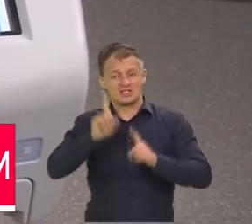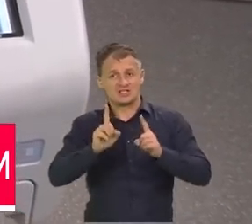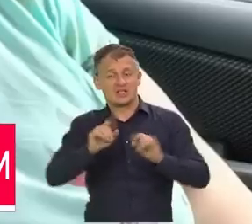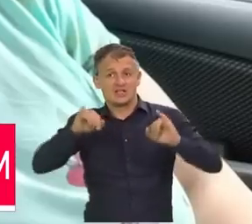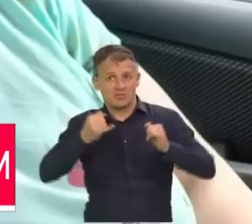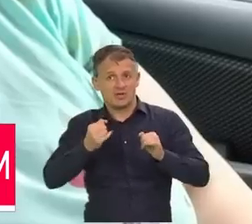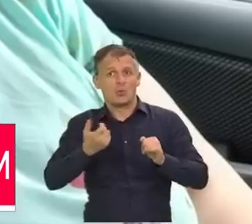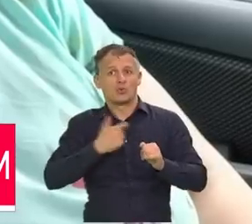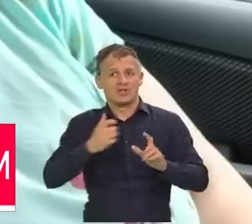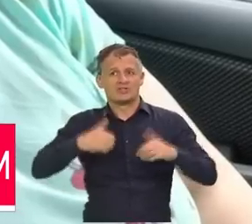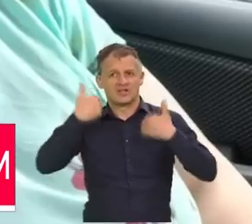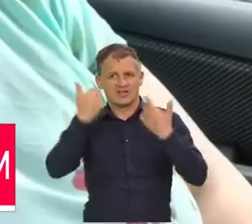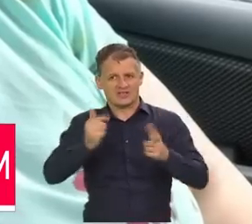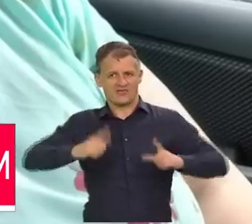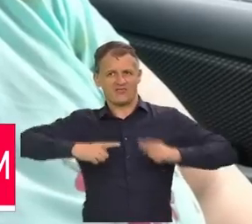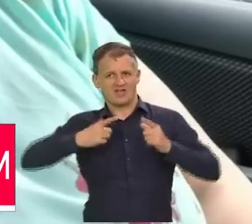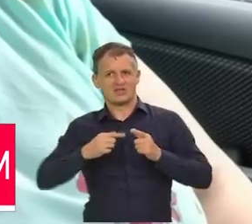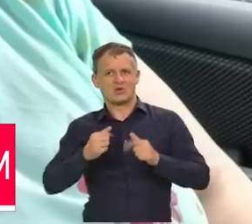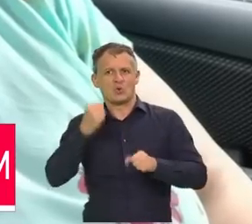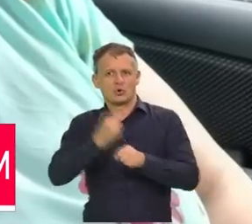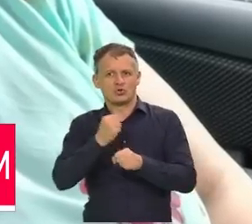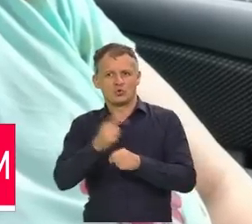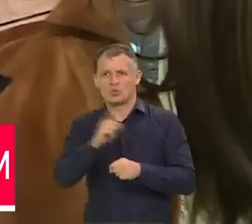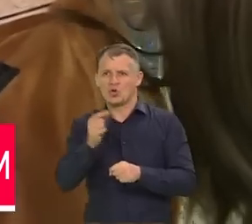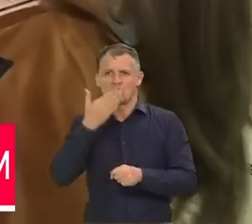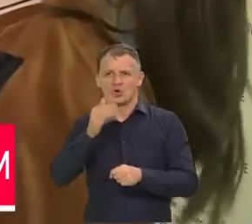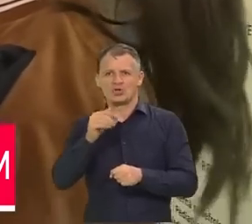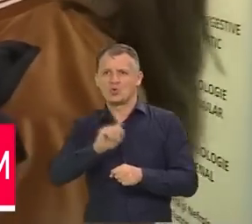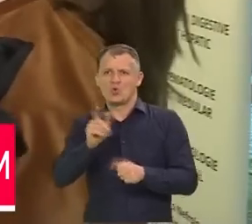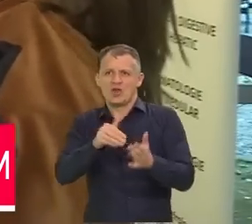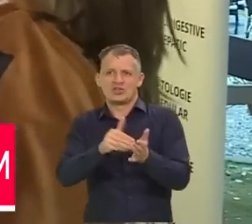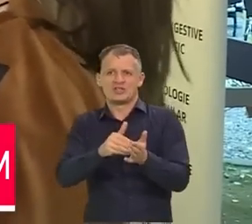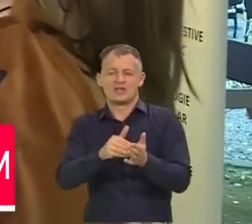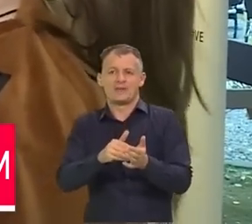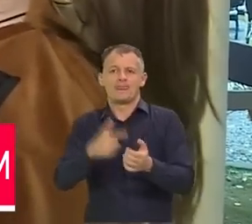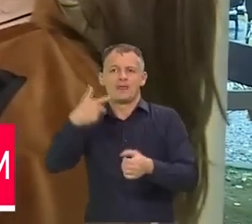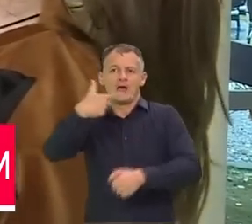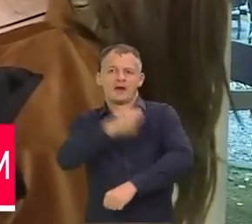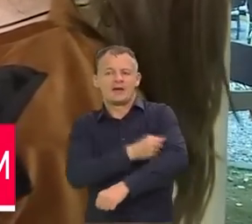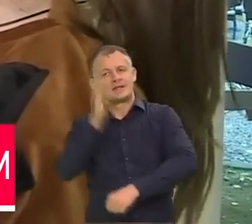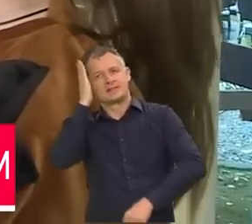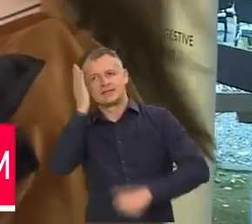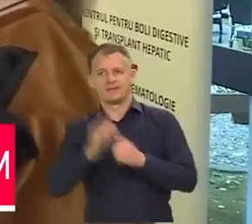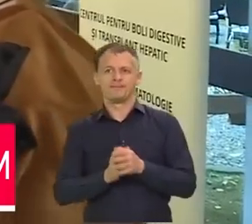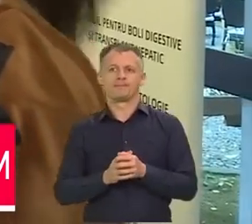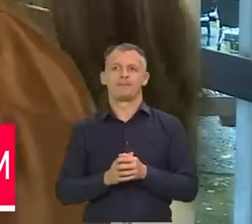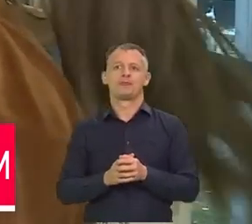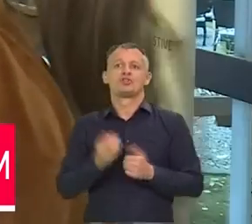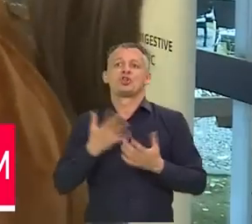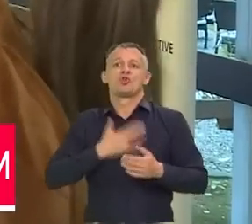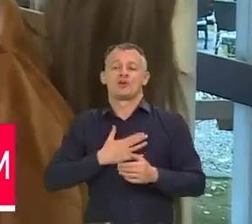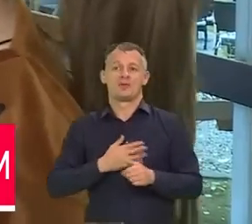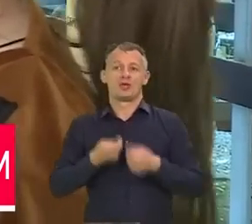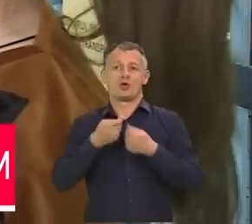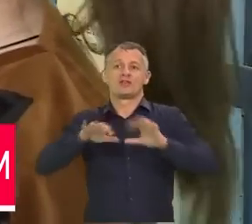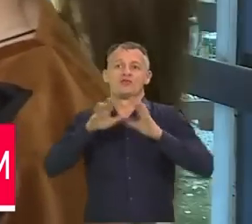viață. Procedura nu este dureroasă și nu necesită anestezie. Ce vrem să le spunem tuturor e că dorim cât mai mulți